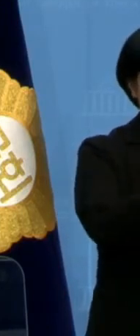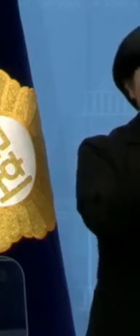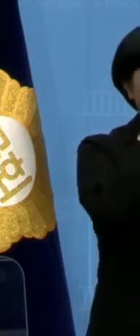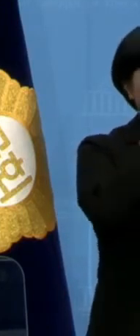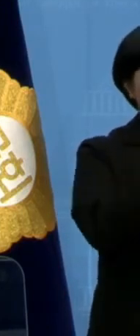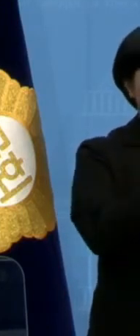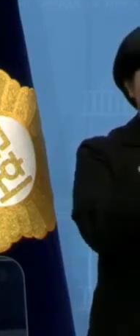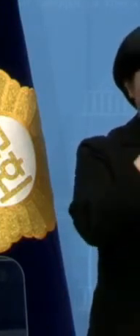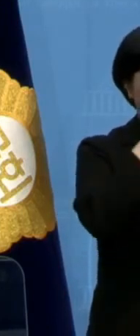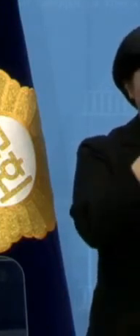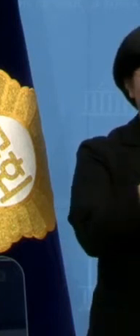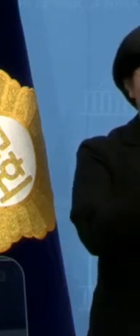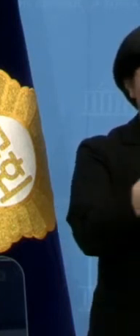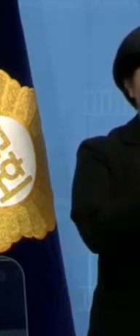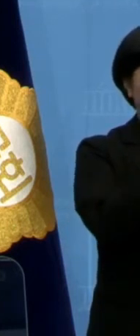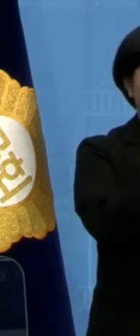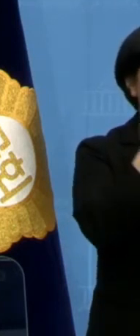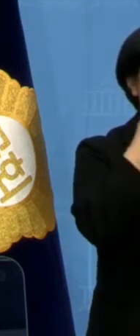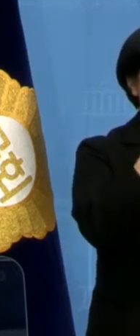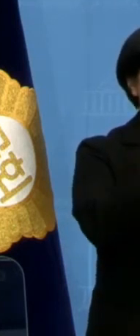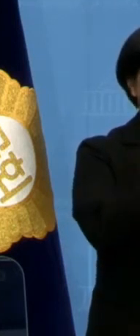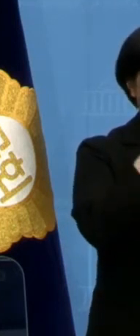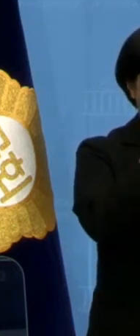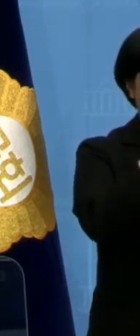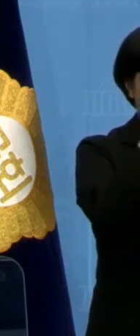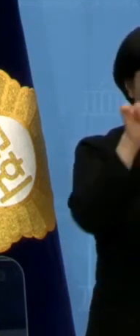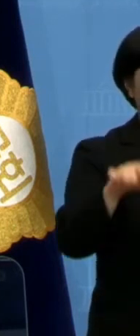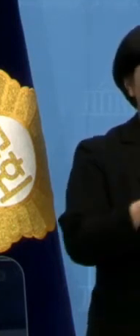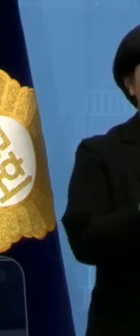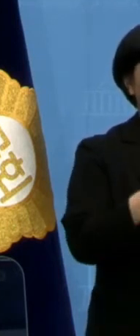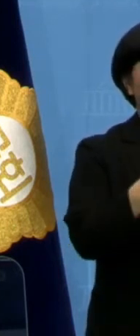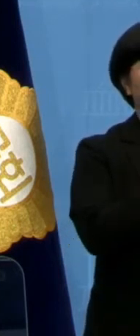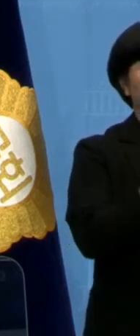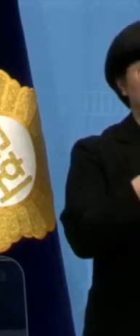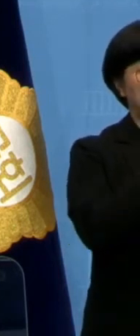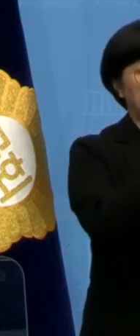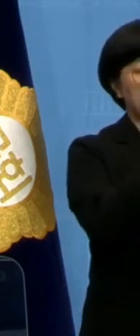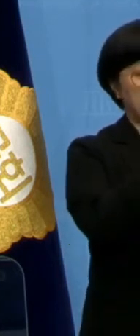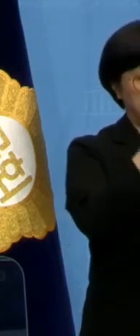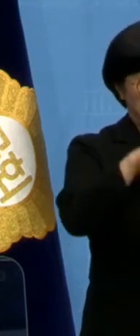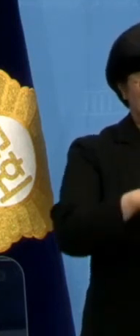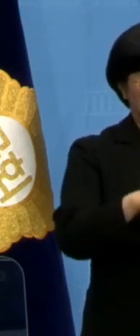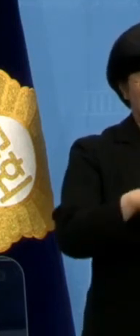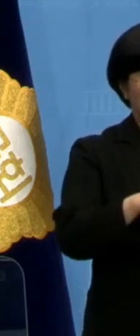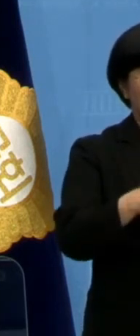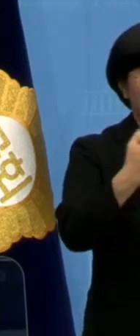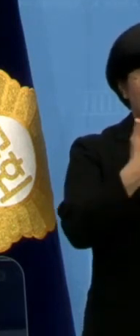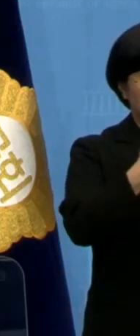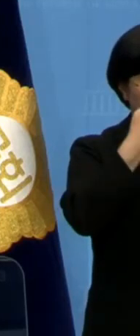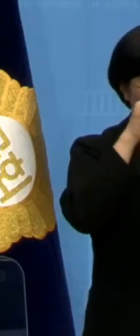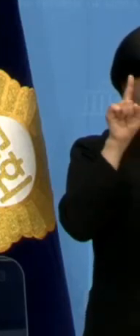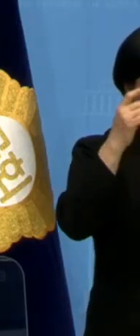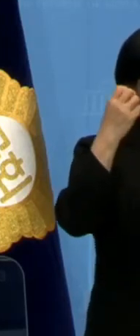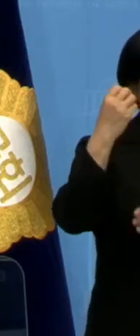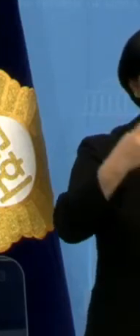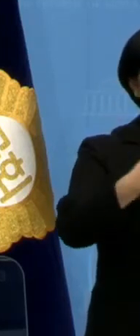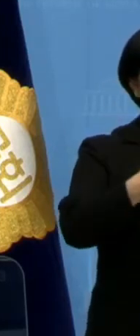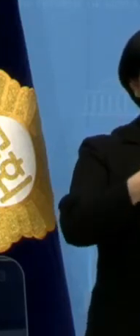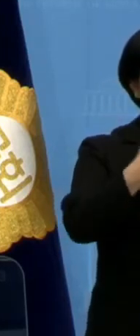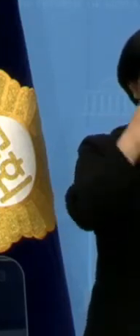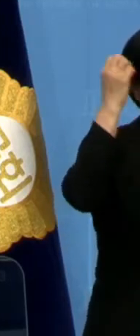조민이 허위 서류 및 위조된 표창장을 제출하여 서류 전형과 면접 전형을 거쳐 부산대 의전원에 최종 합격한